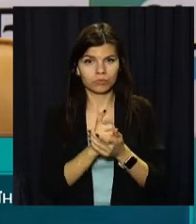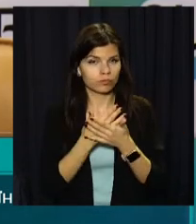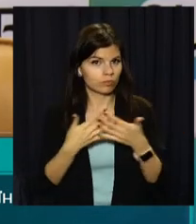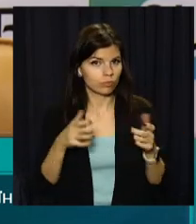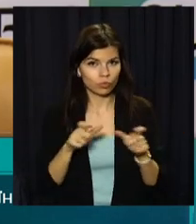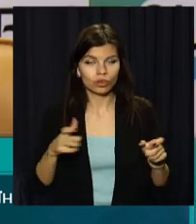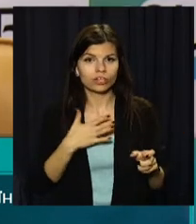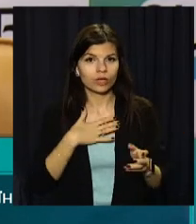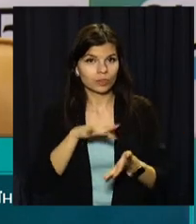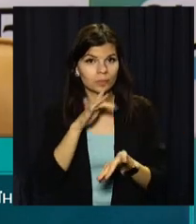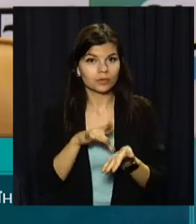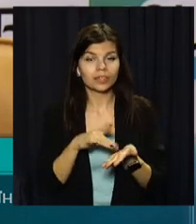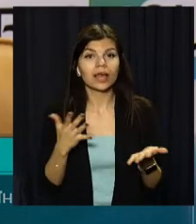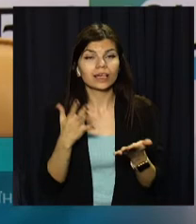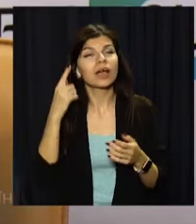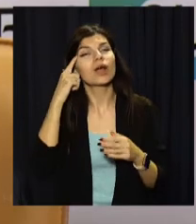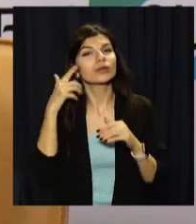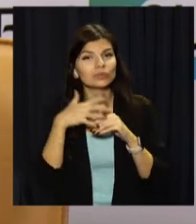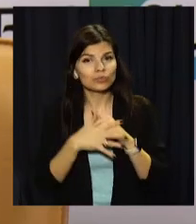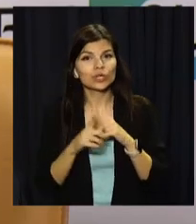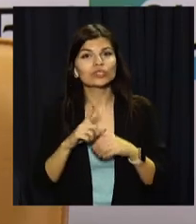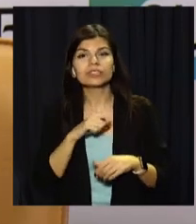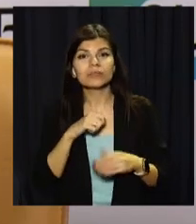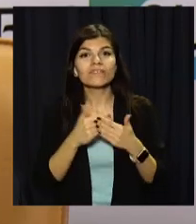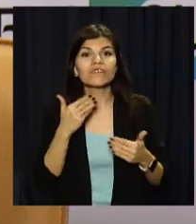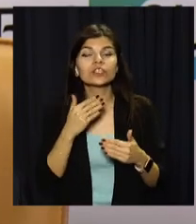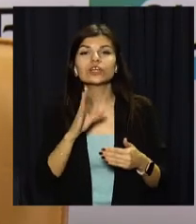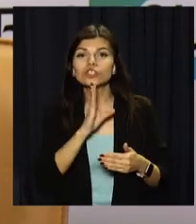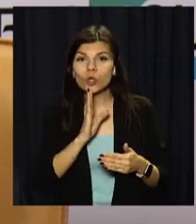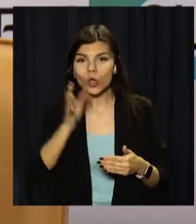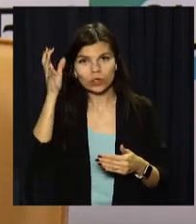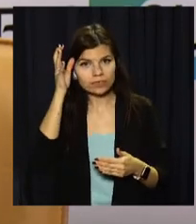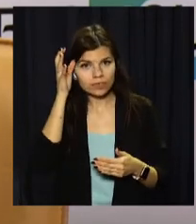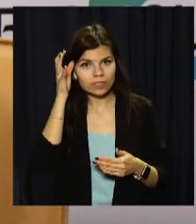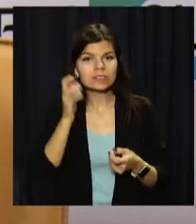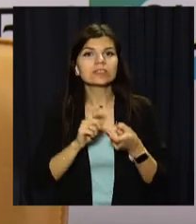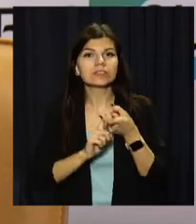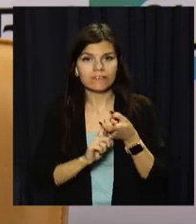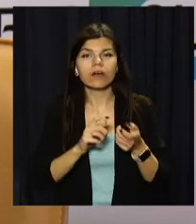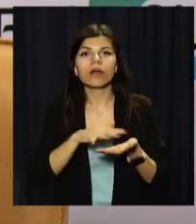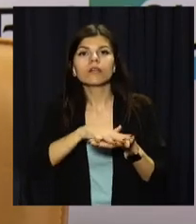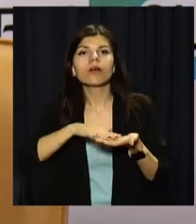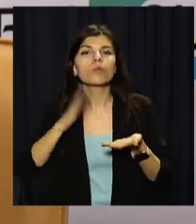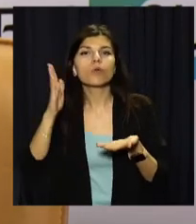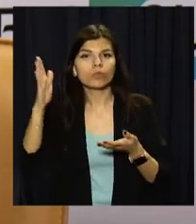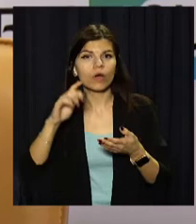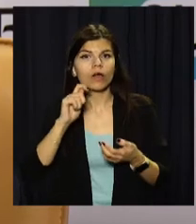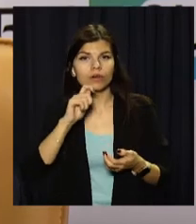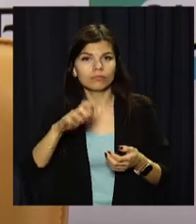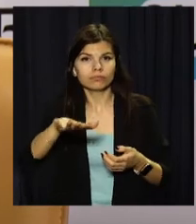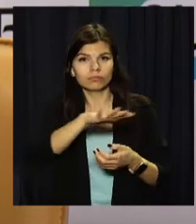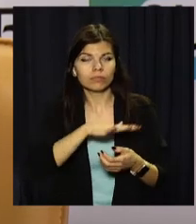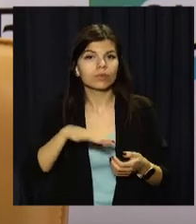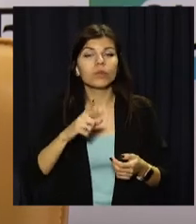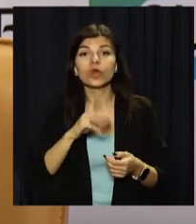люди нашого міста, які розуміли, що саме від жіночої освіти залежить майбутнє країни. Тому